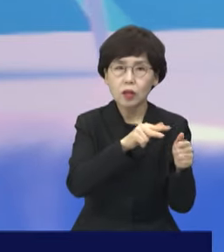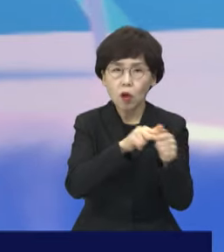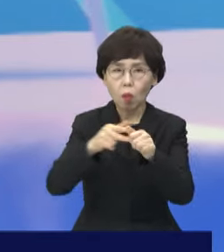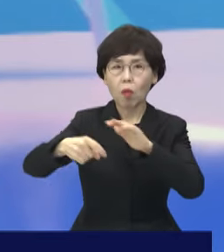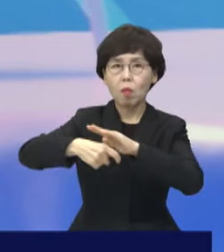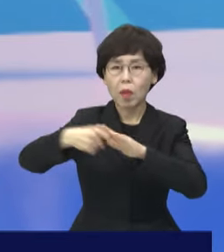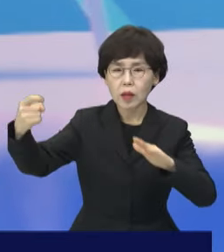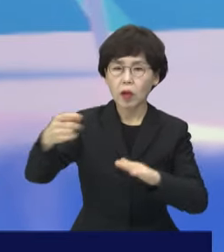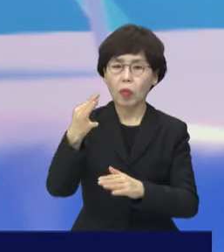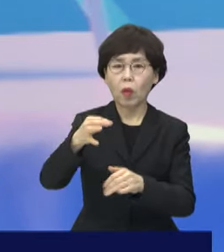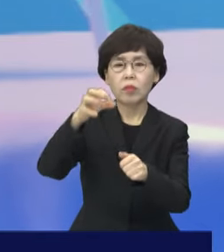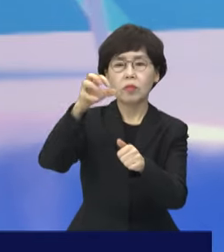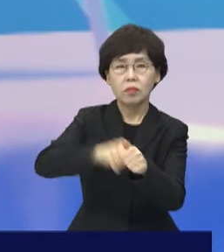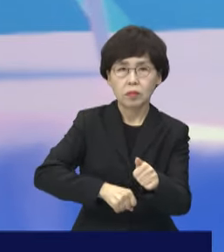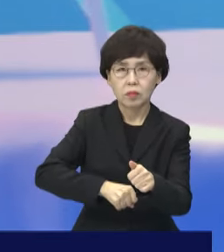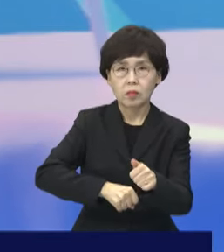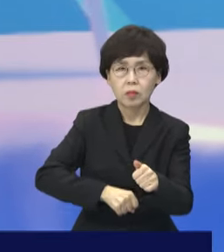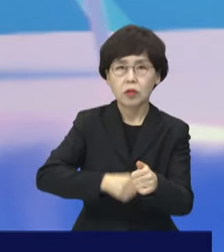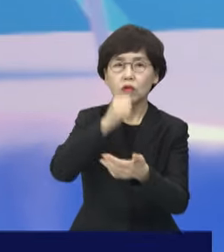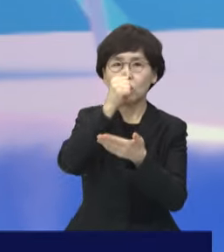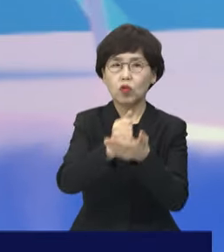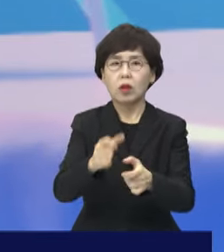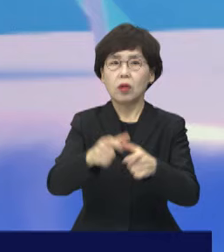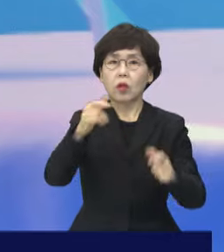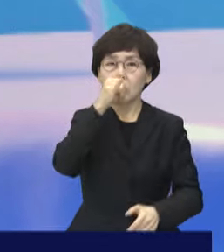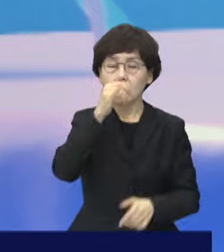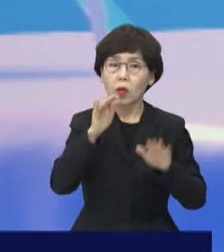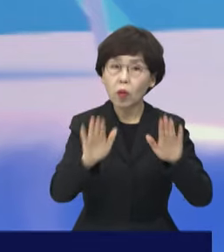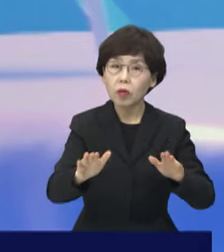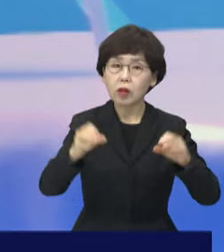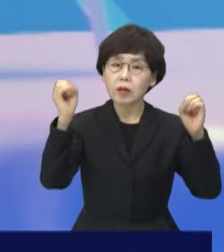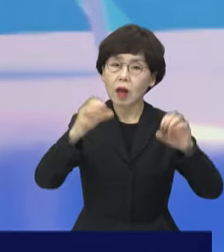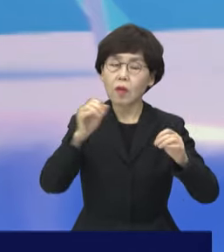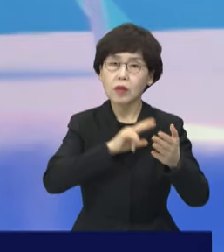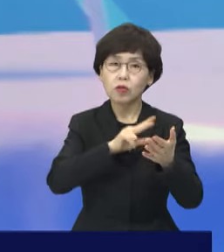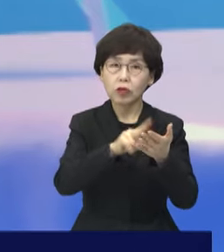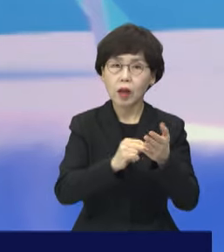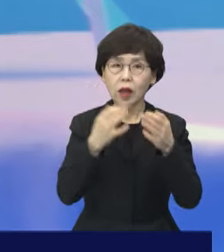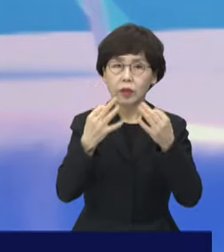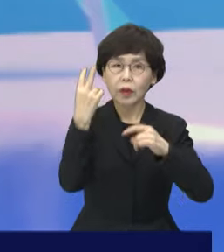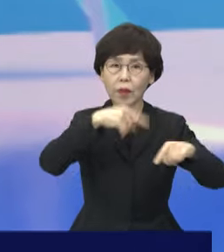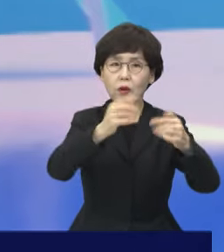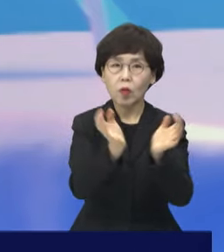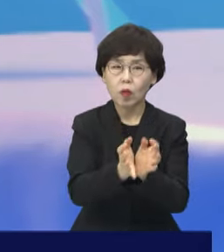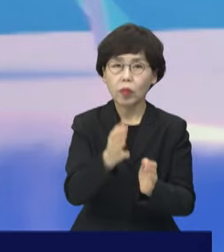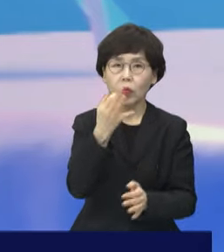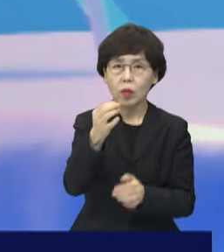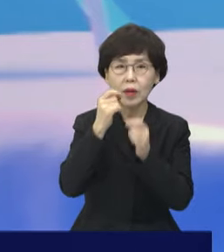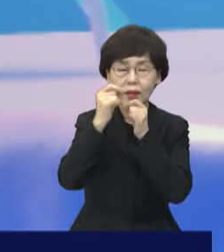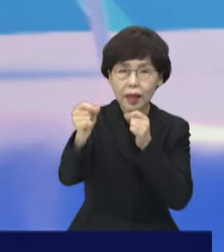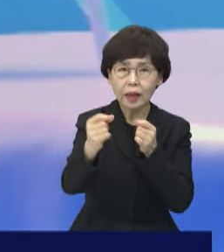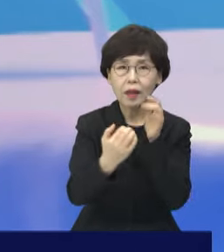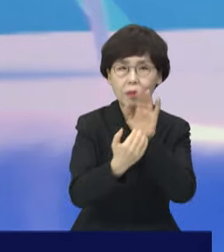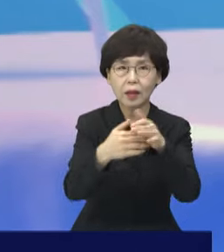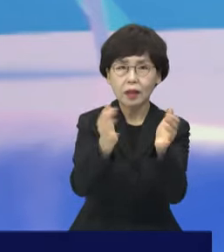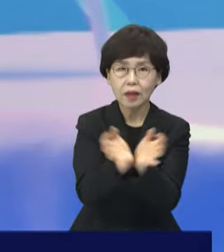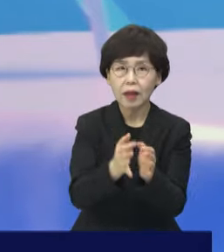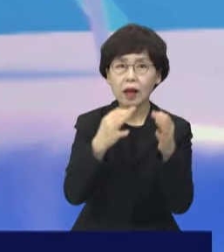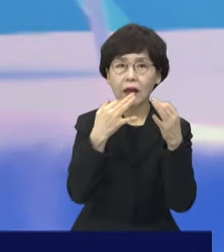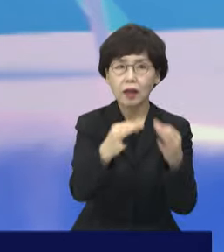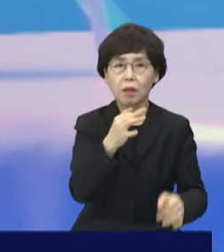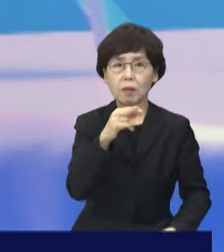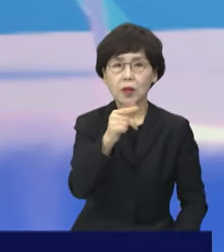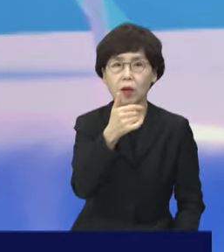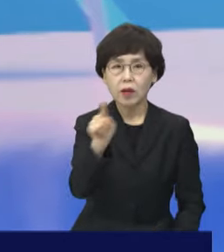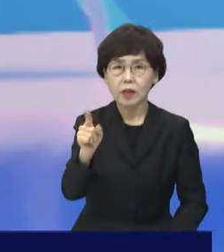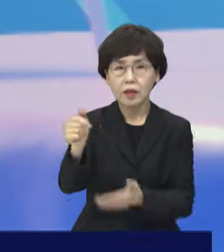범죄가 더욱 기승을 부리고 있습니다 오늘 이슈톡 그래는 금감원 금융사기 대응단 김선하 선님 모시고